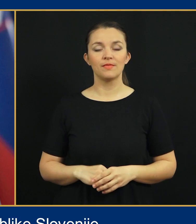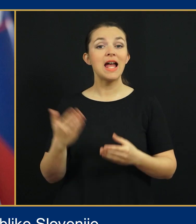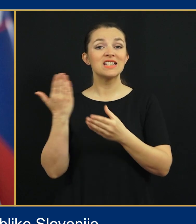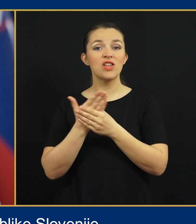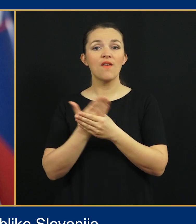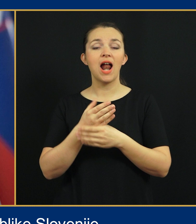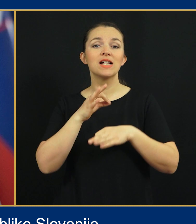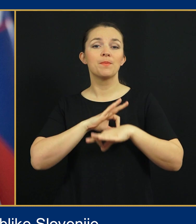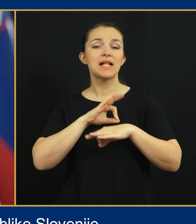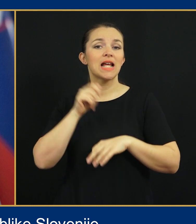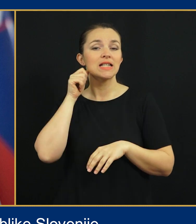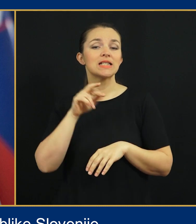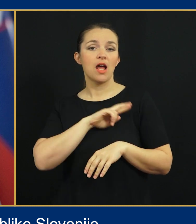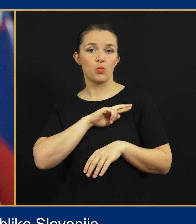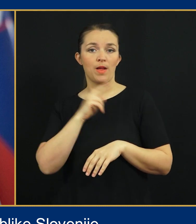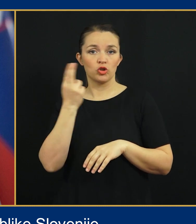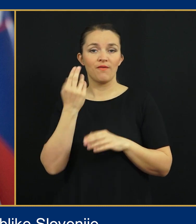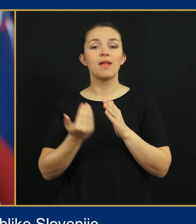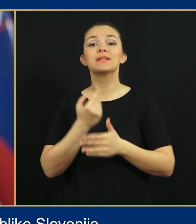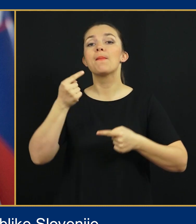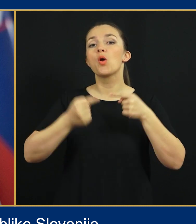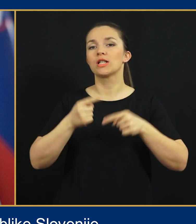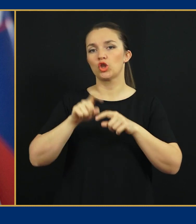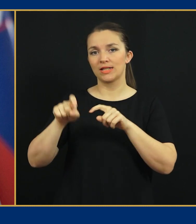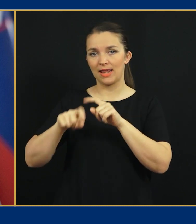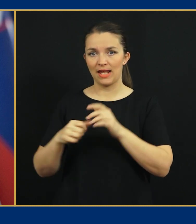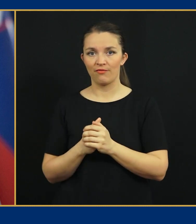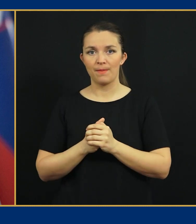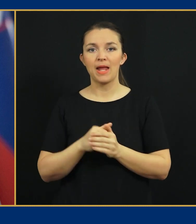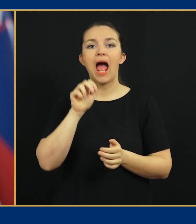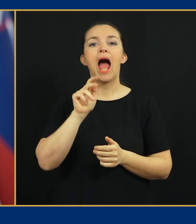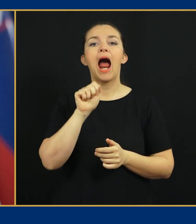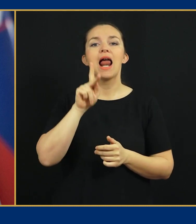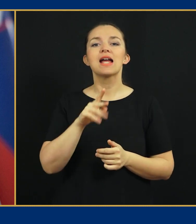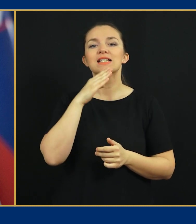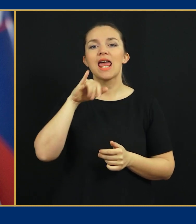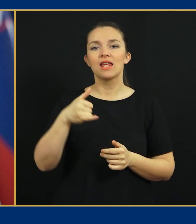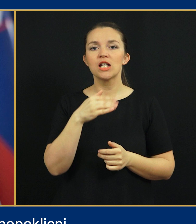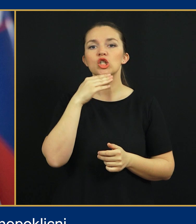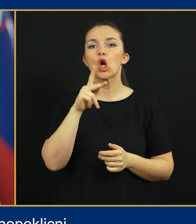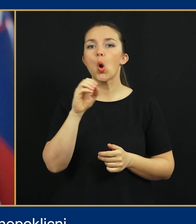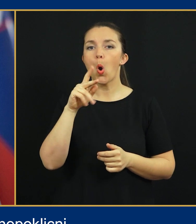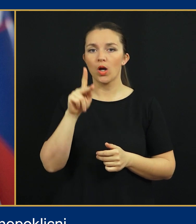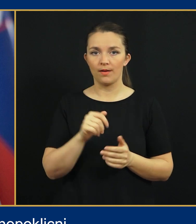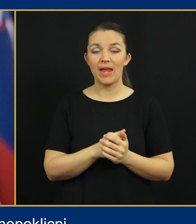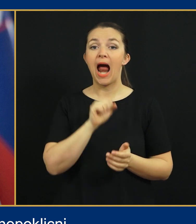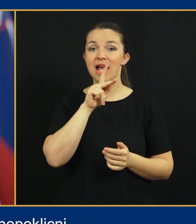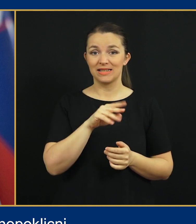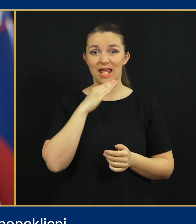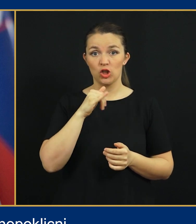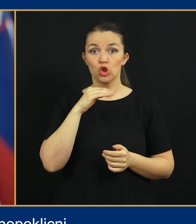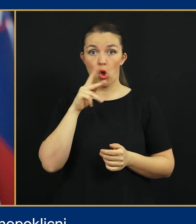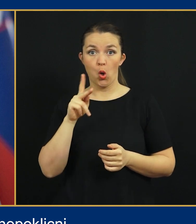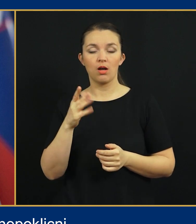Svetovalec predsednice Republike Slovenije za politične zadeve Aleksej Skok. Aleksej Skok je